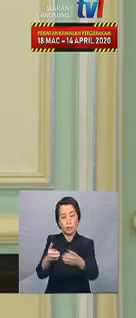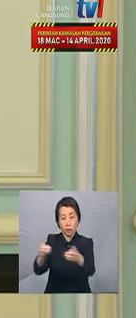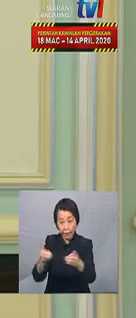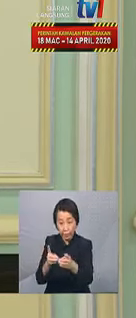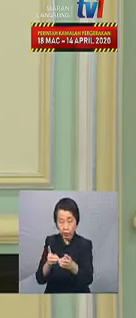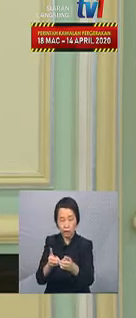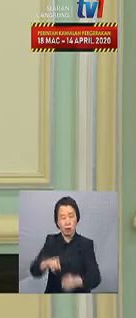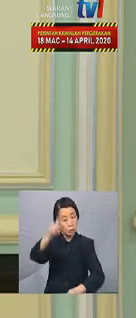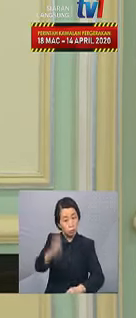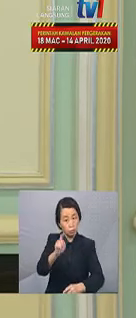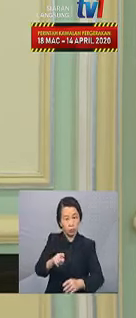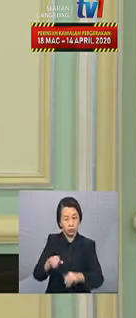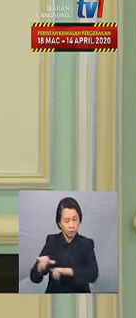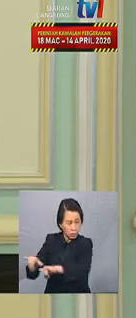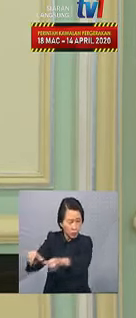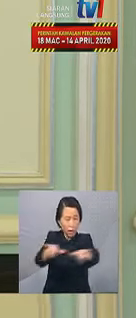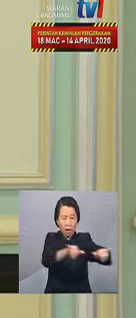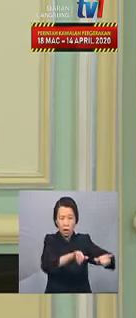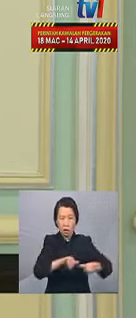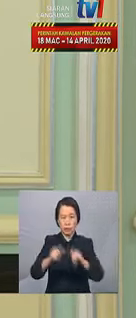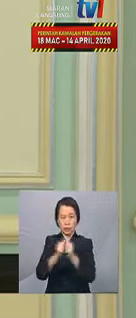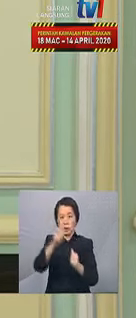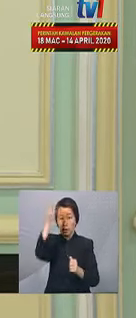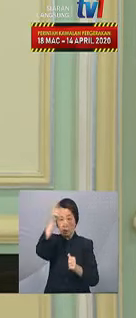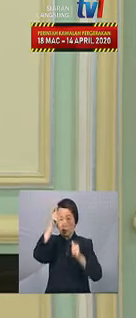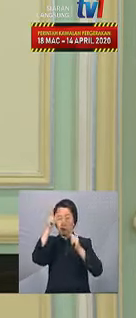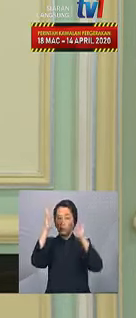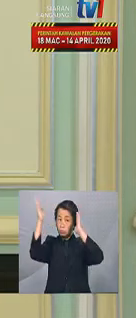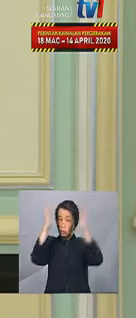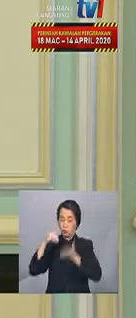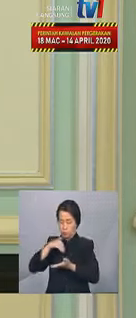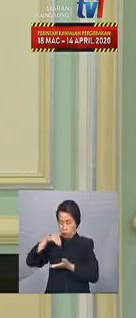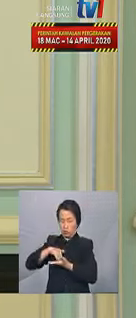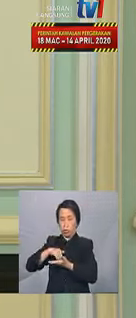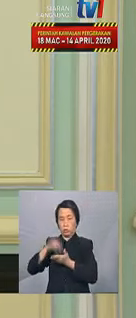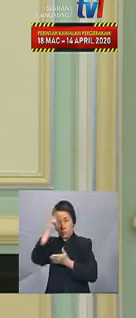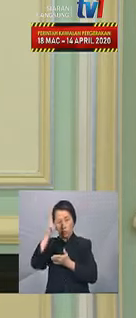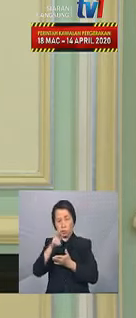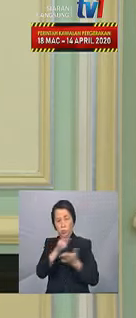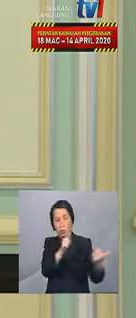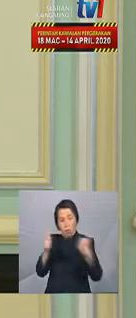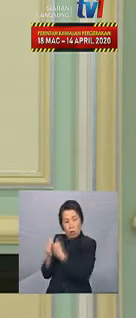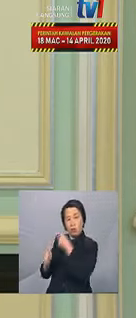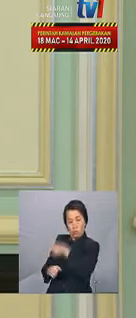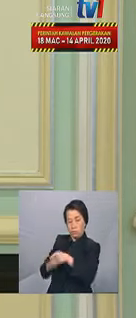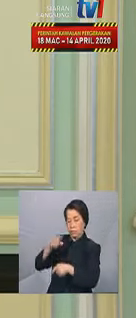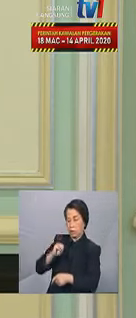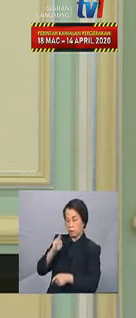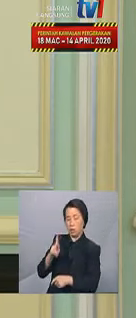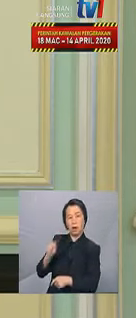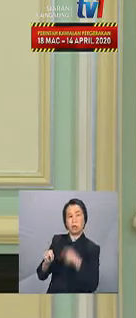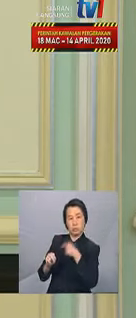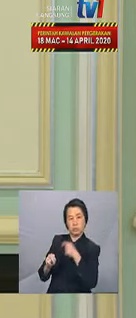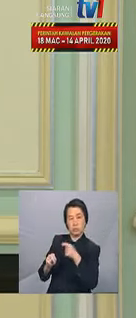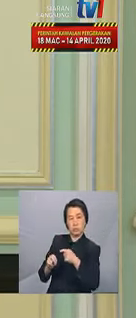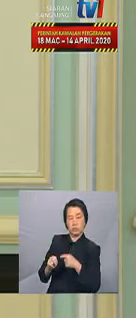daerah mesti diselaraskan dengan kerajaan persekutuan, dan segala keputusan adalah berdasarkan